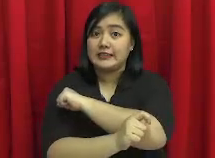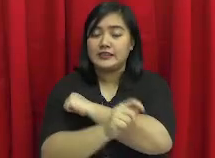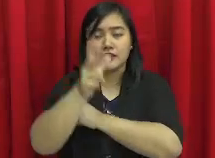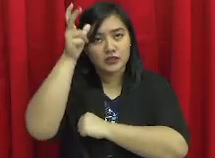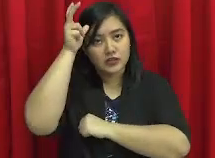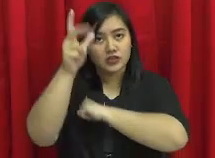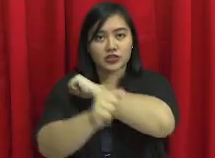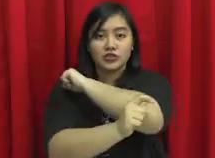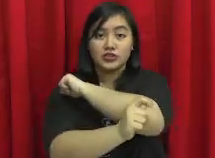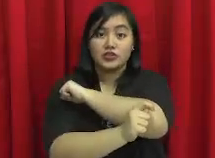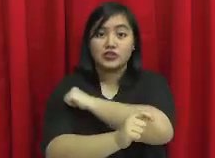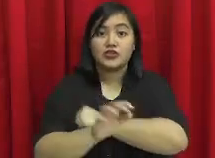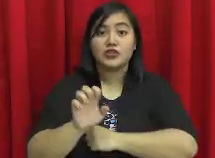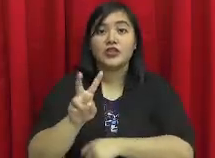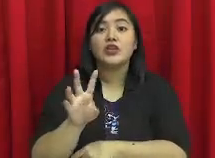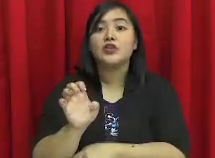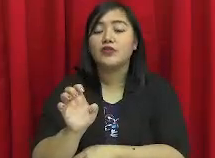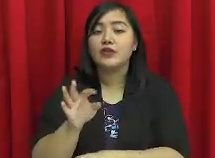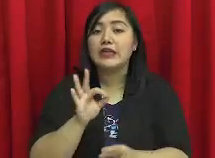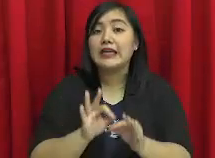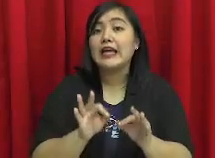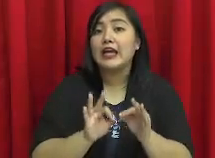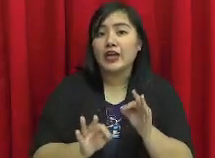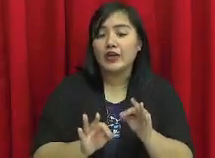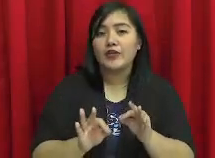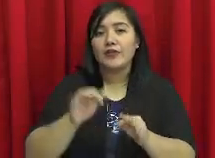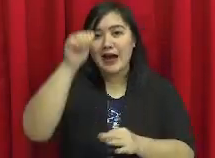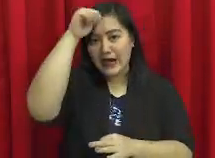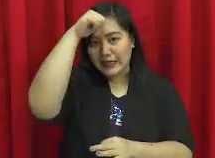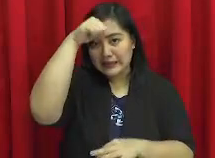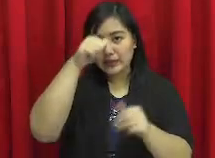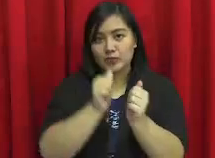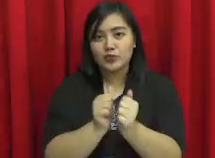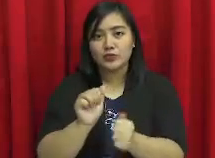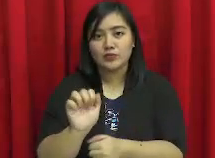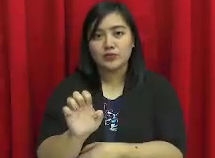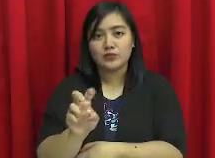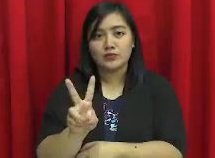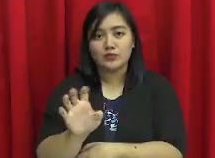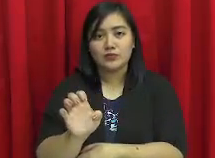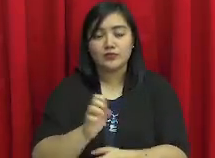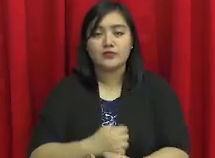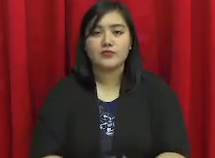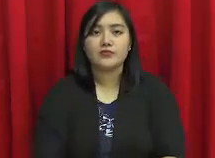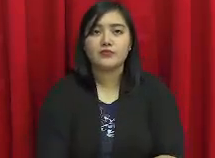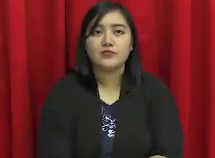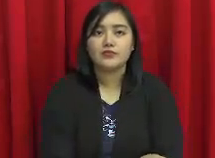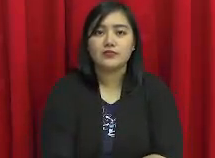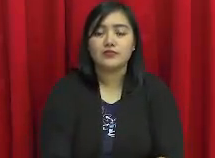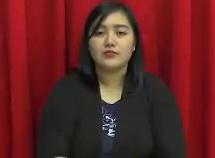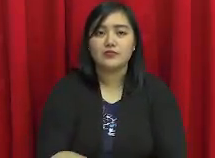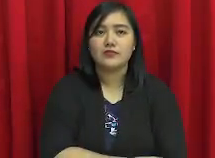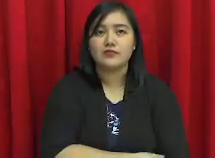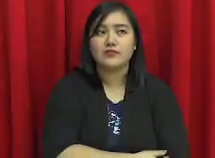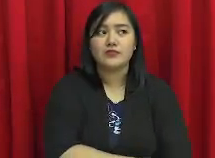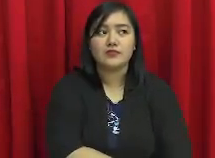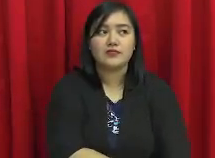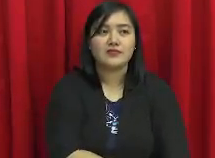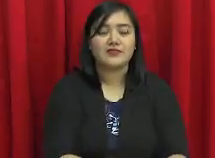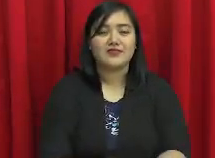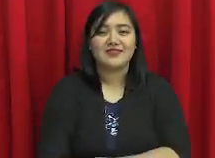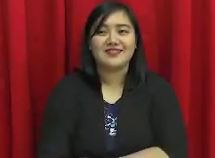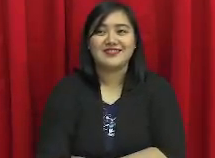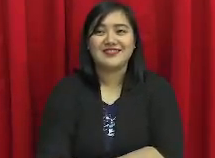Eve if Adam was there? Yun. Di ba? Naalala ko eh. Noong nakapapicture tayo sa Amilunso